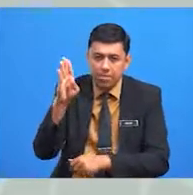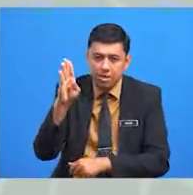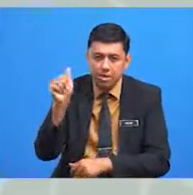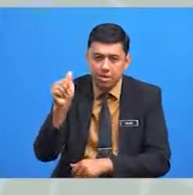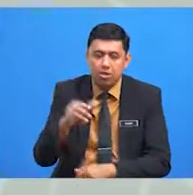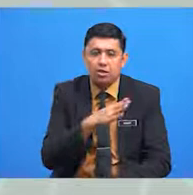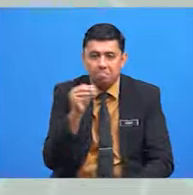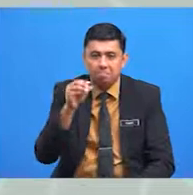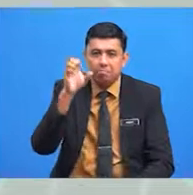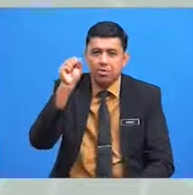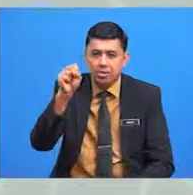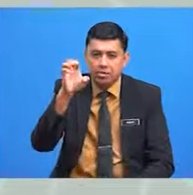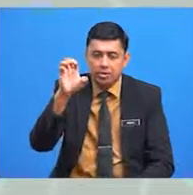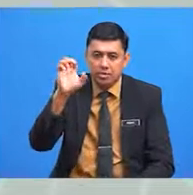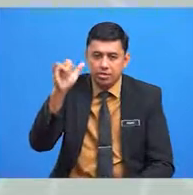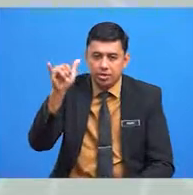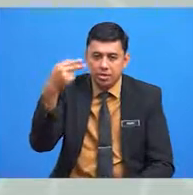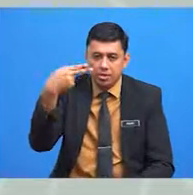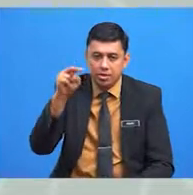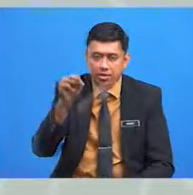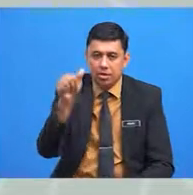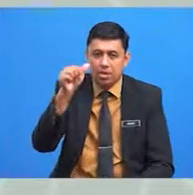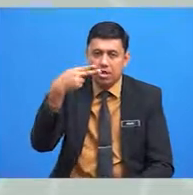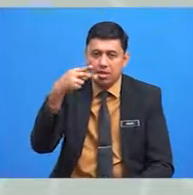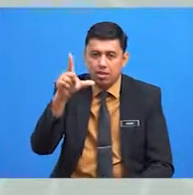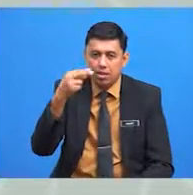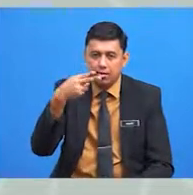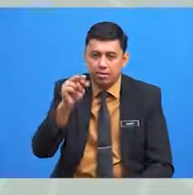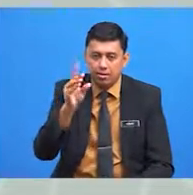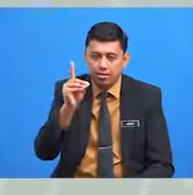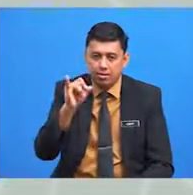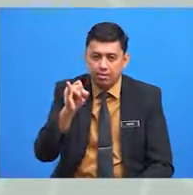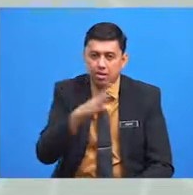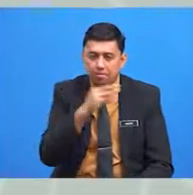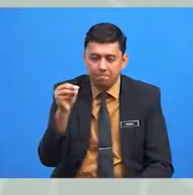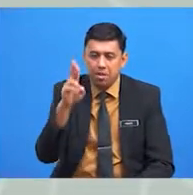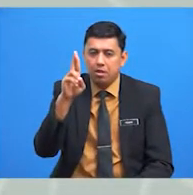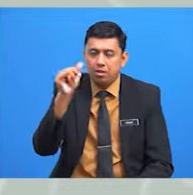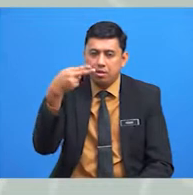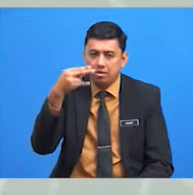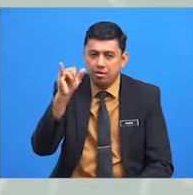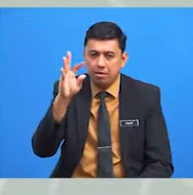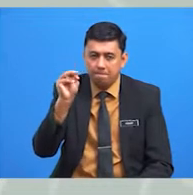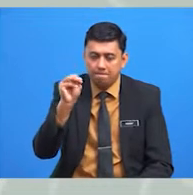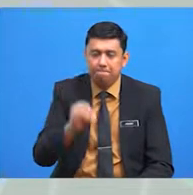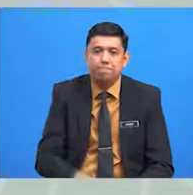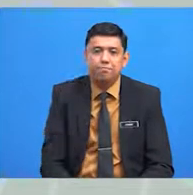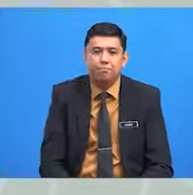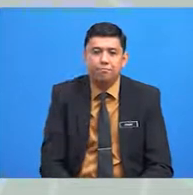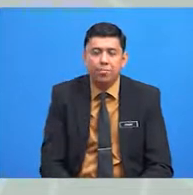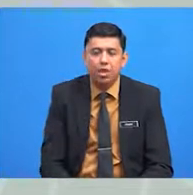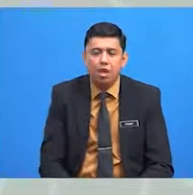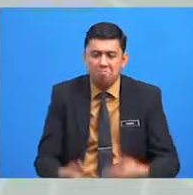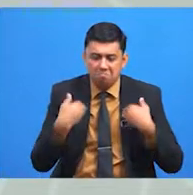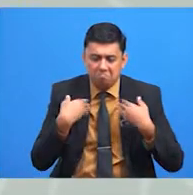Al-Hadi, Ahmad Rashid Talu dan Rahim Kajai. Beliau mula mencuburkan diri